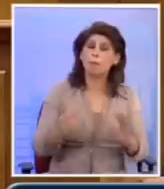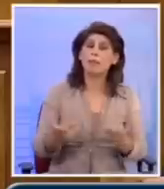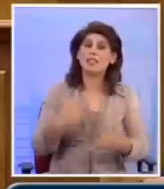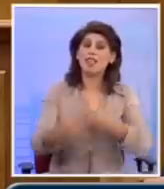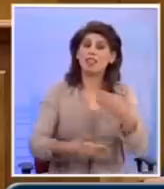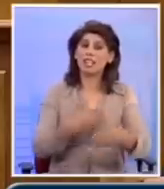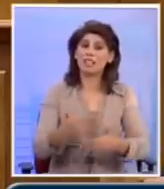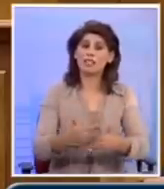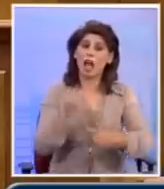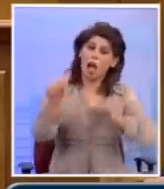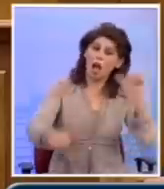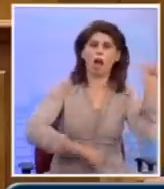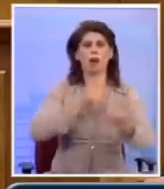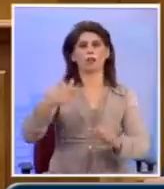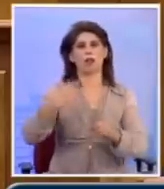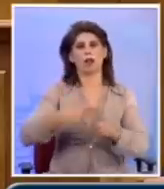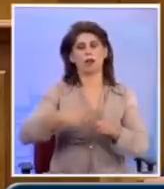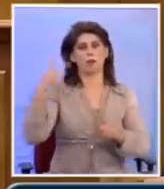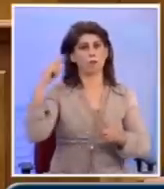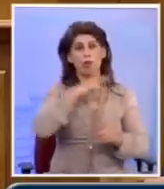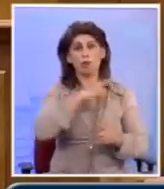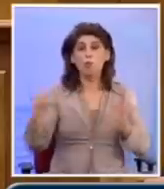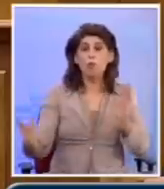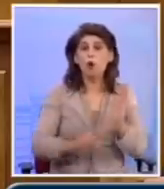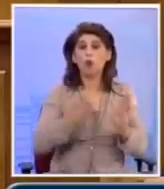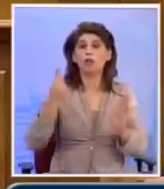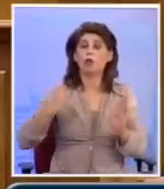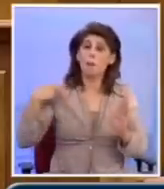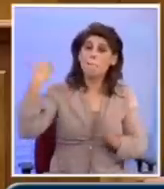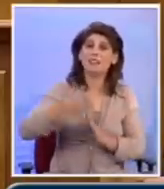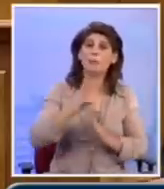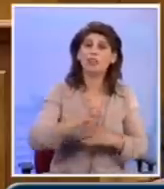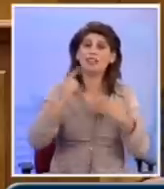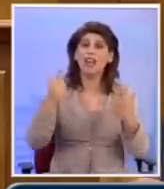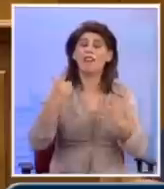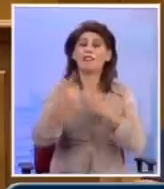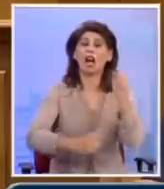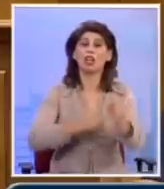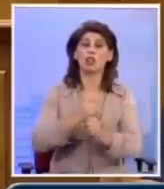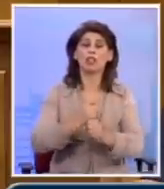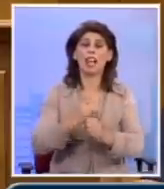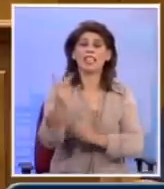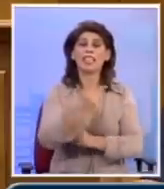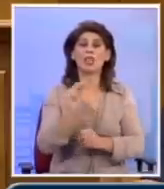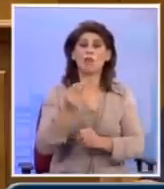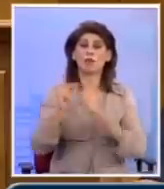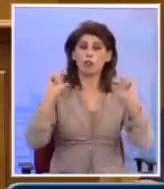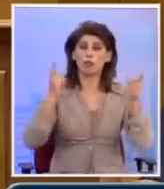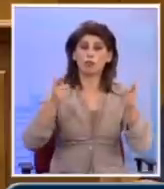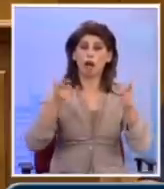διαδικασίες ανατράπηκε Έλληνας Πρωθυπουργός για πρώτη φορά μετά από 37 χρόνια κοινοβουλευτικής δημοκρατίας, μέσα